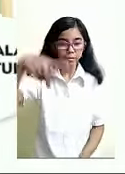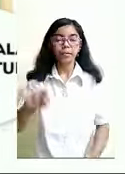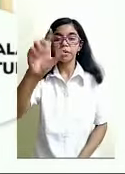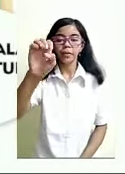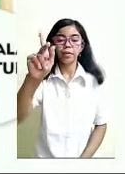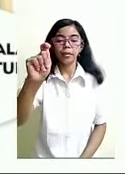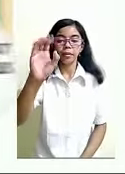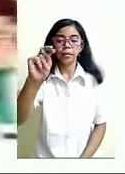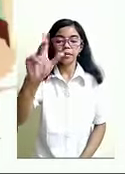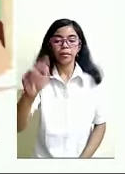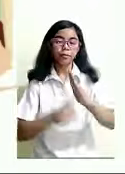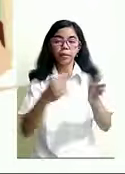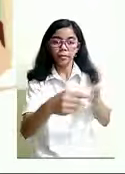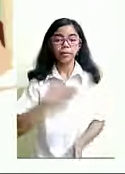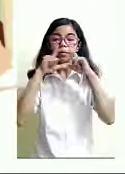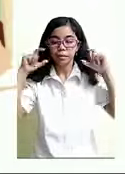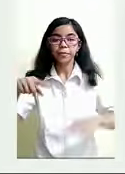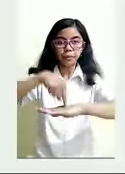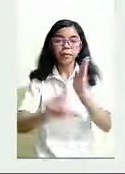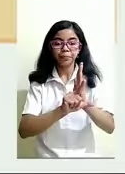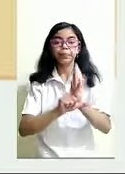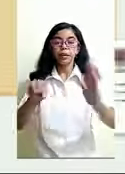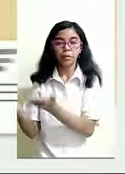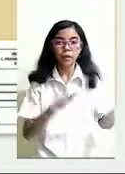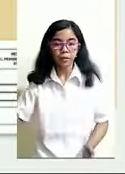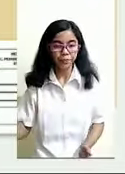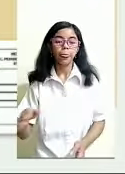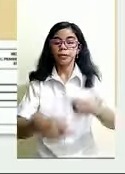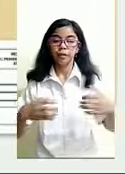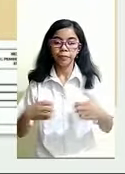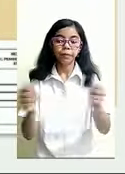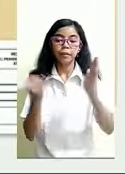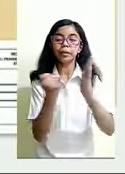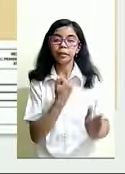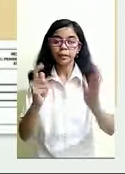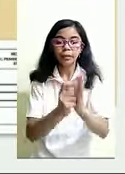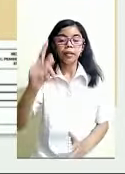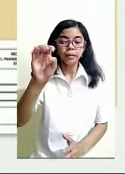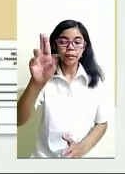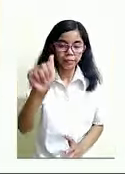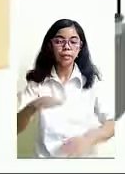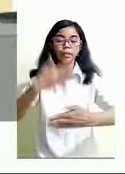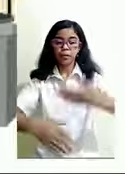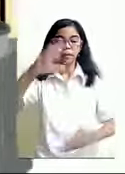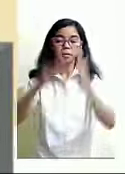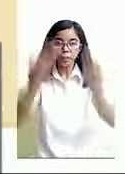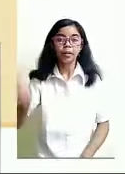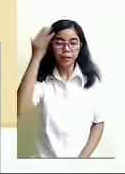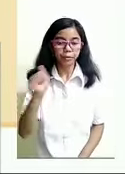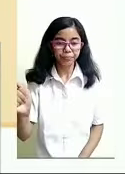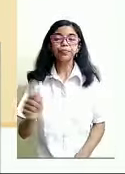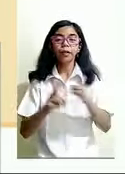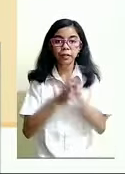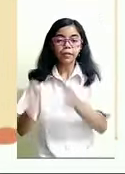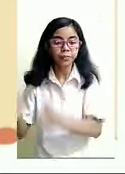alat tulis, dan masker. Dilarang membawa anak-anak. Datang sesuai dengan jadwal yang tertera pada surat C pemberitahuan. Jaga